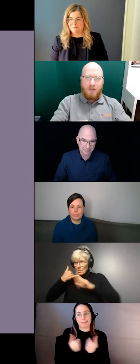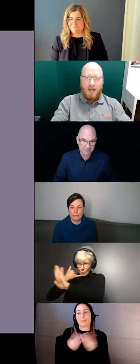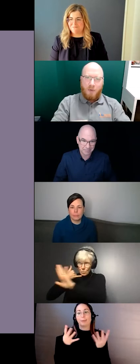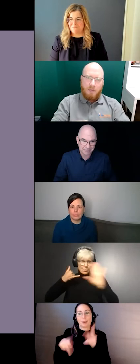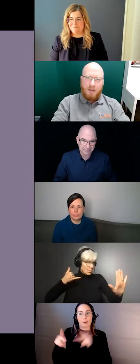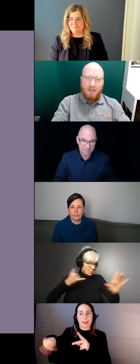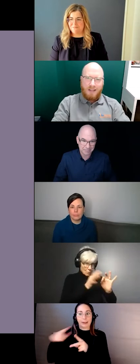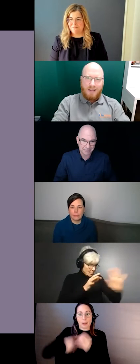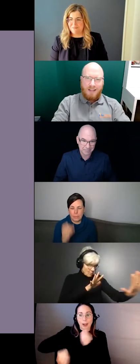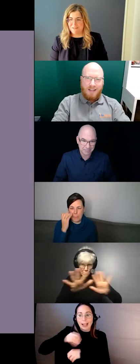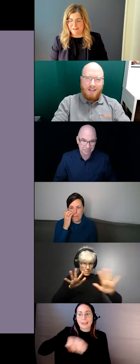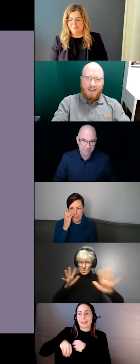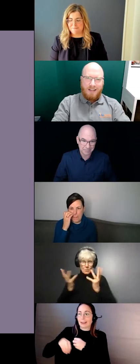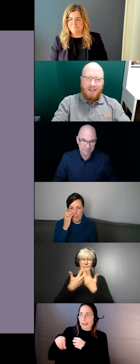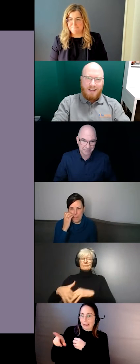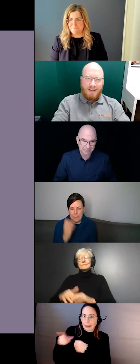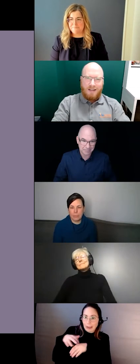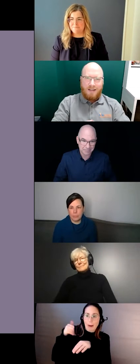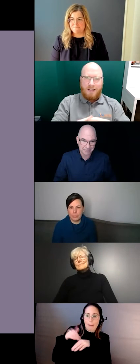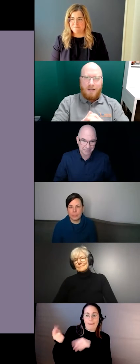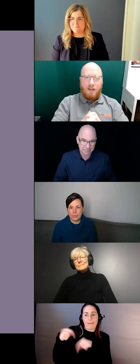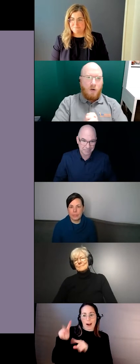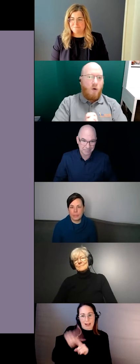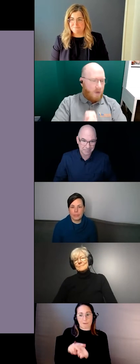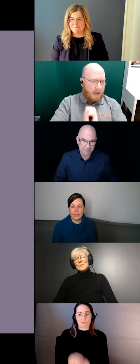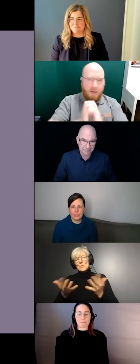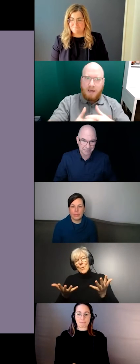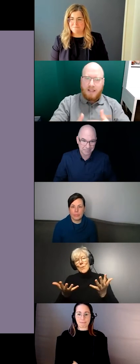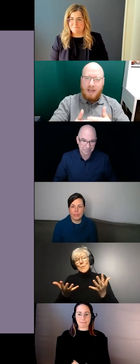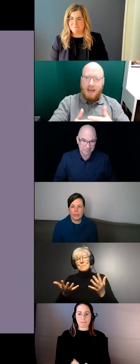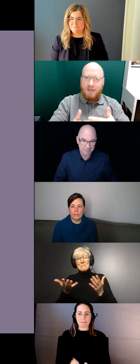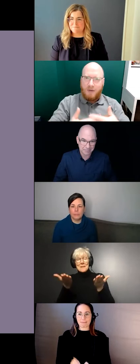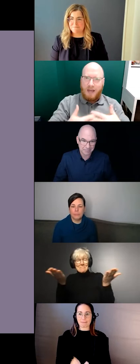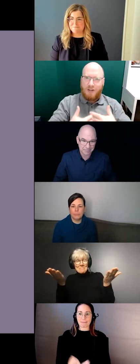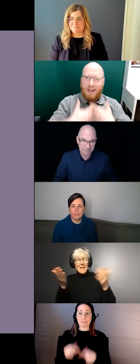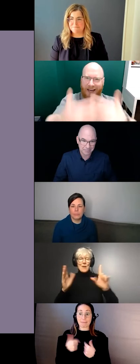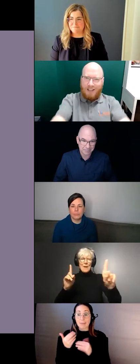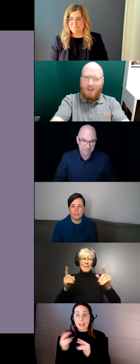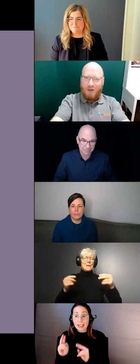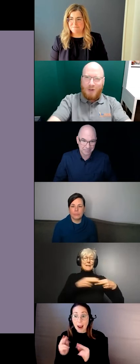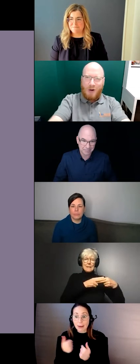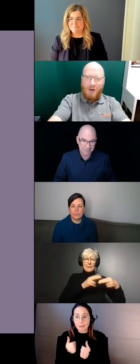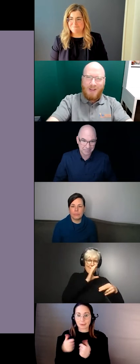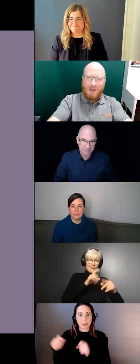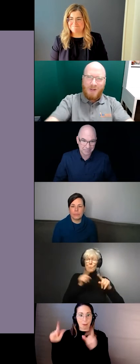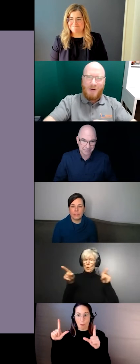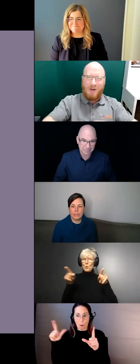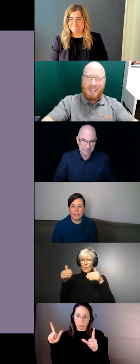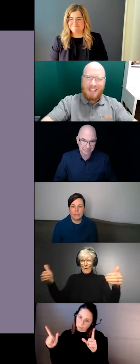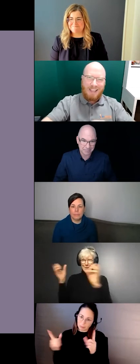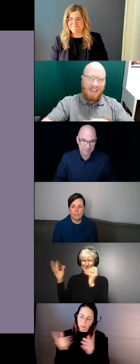à ce rendez-vous. OK, Mike. Donc, j'espère que je peux retourner à cette diapo et je vais vous laisser parler sur ces 2